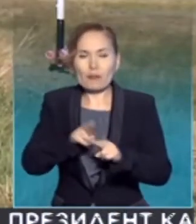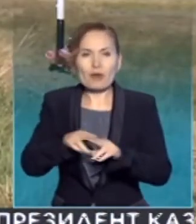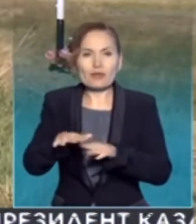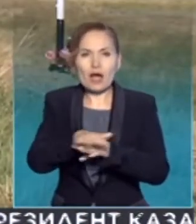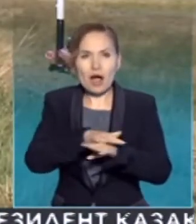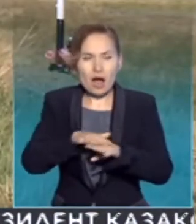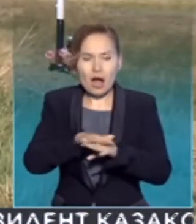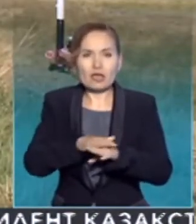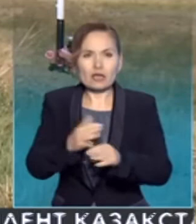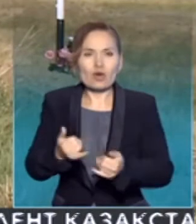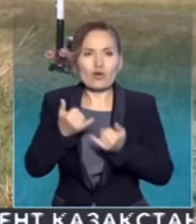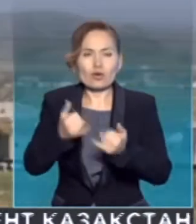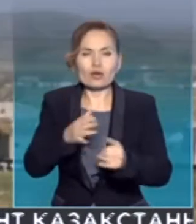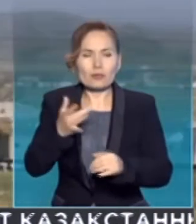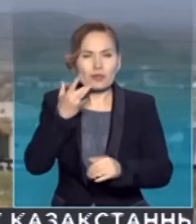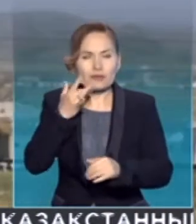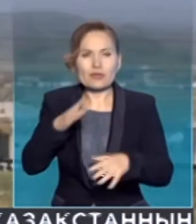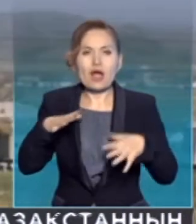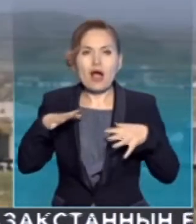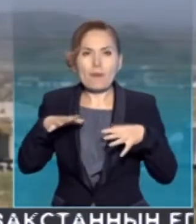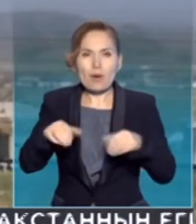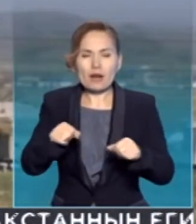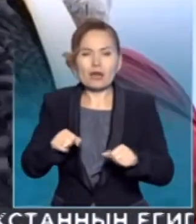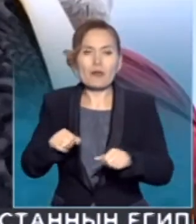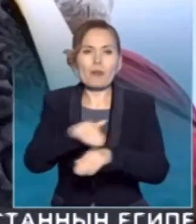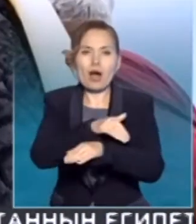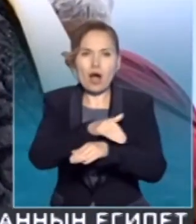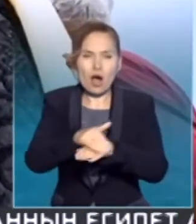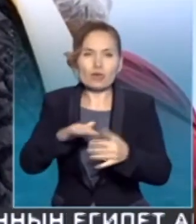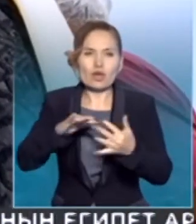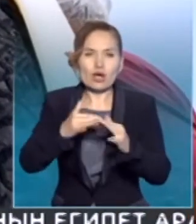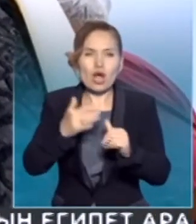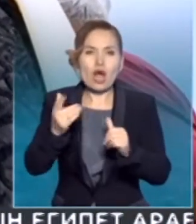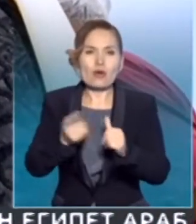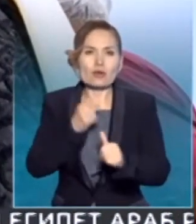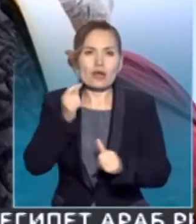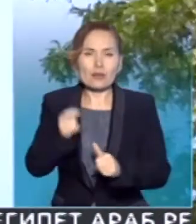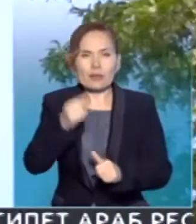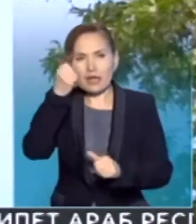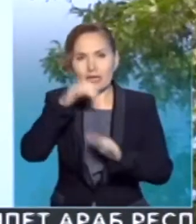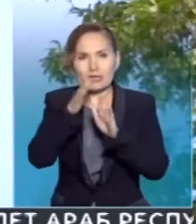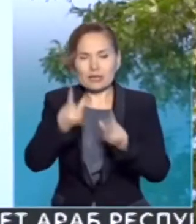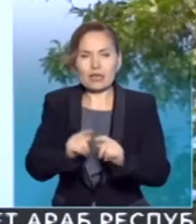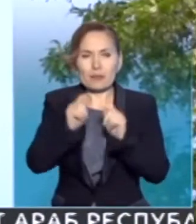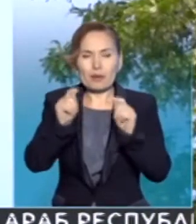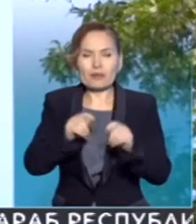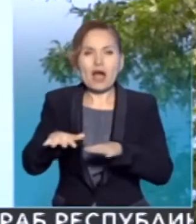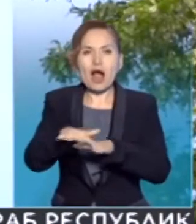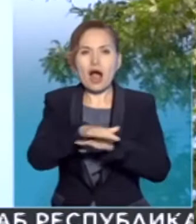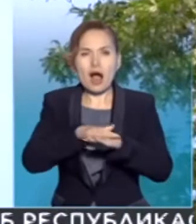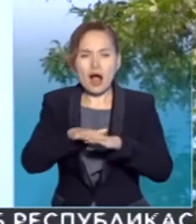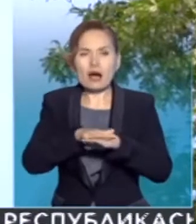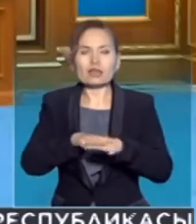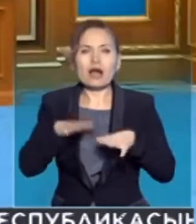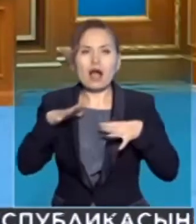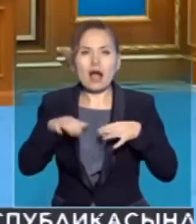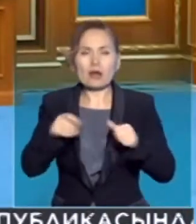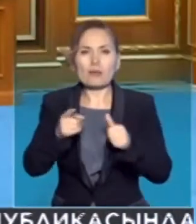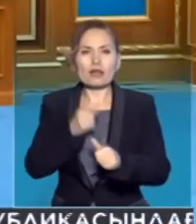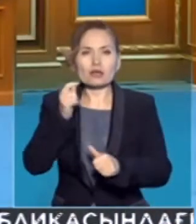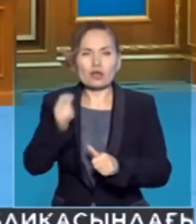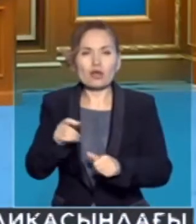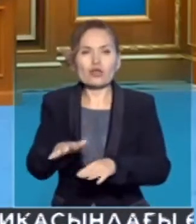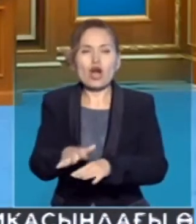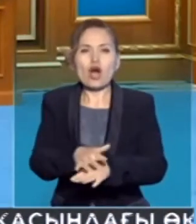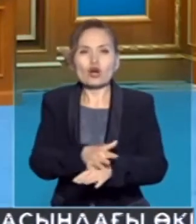ұлықтап келді. Батырлардың есімі ауылдар мен көшелерге берілді, ескерткіш орнатылды. Енді міне халық қаһарманы атанды. Осы күнді ұзақ